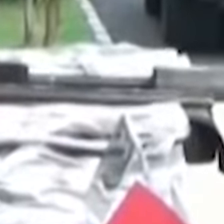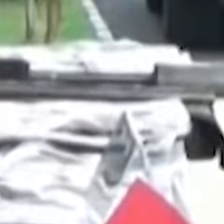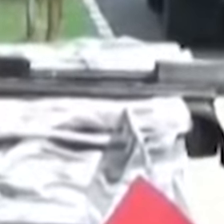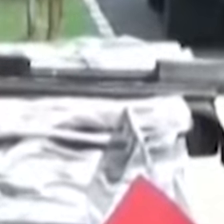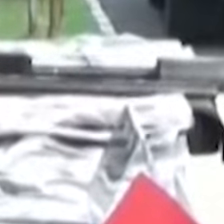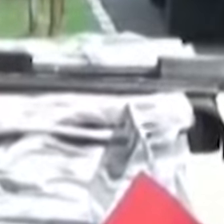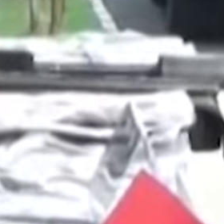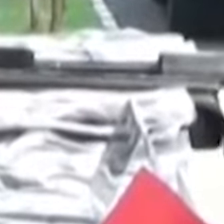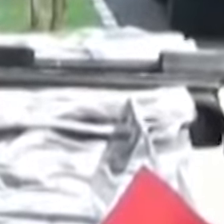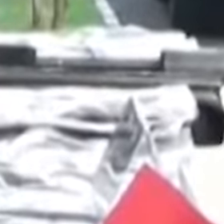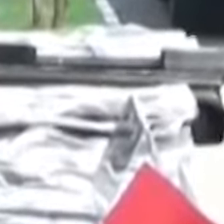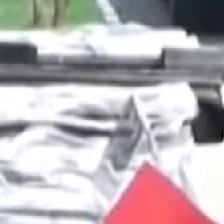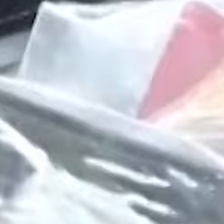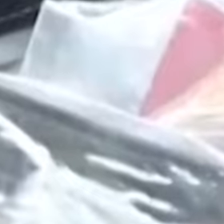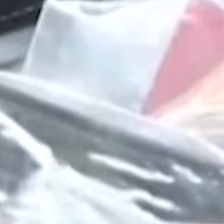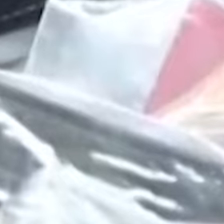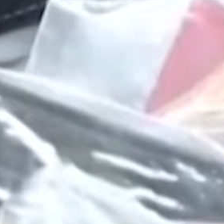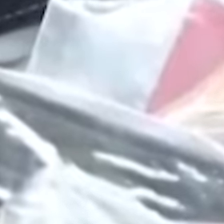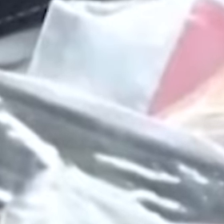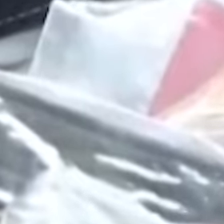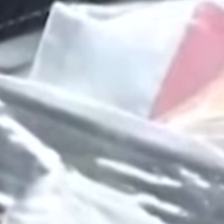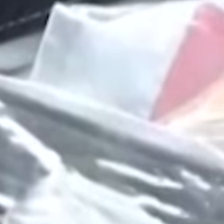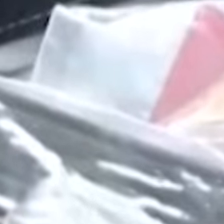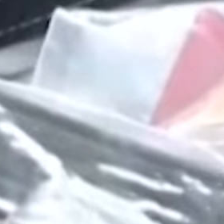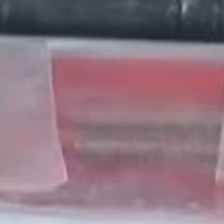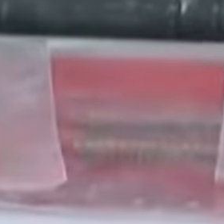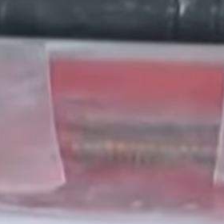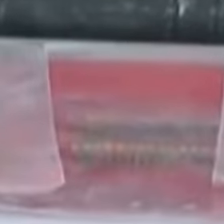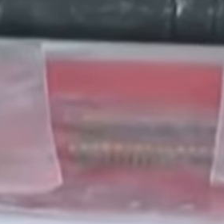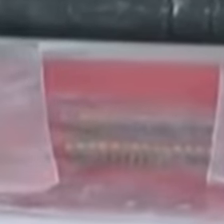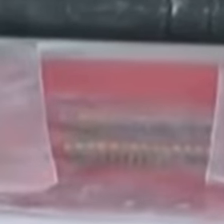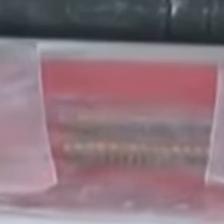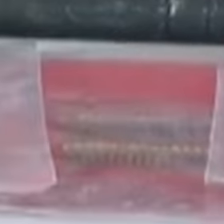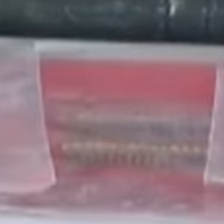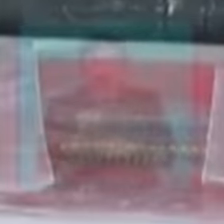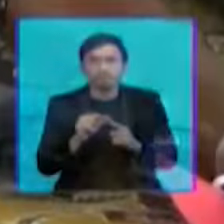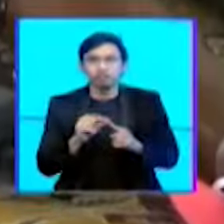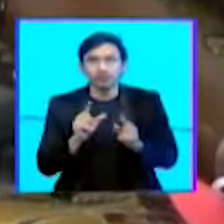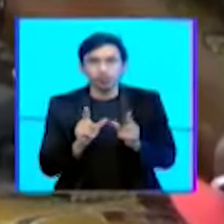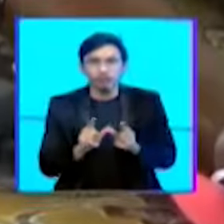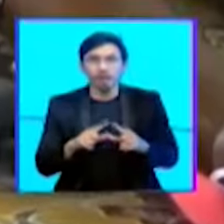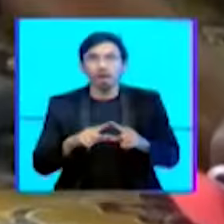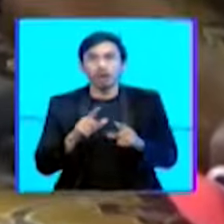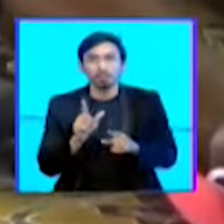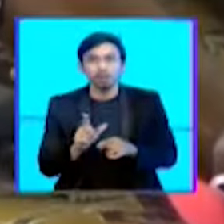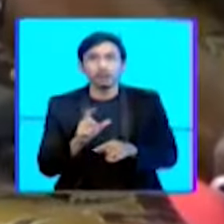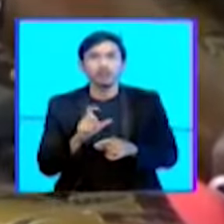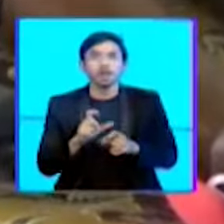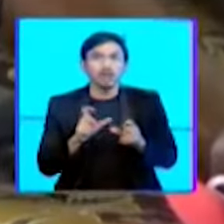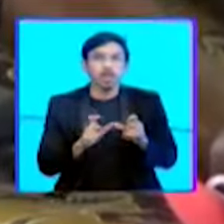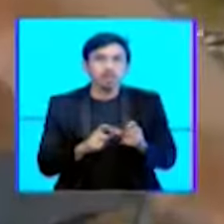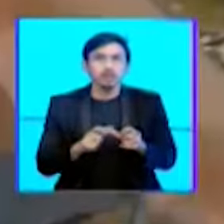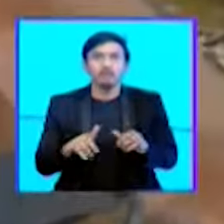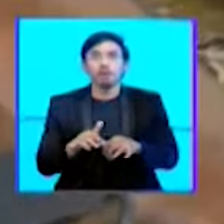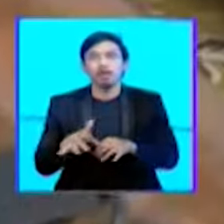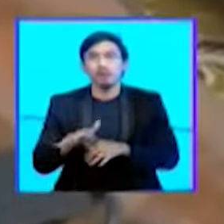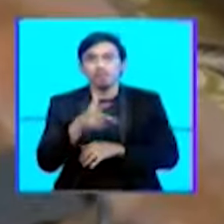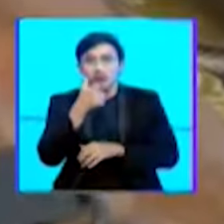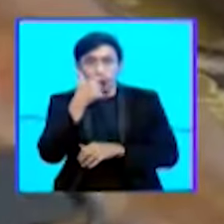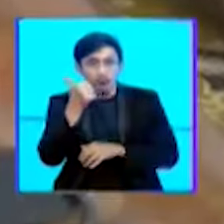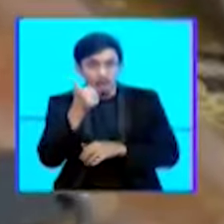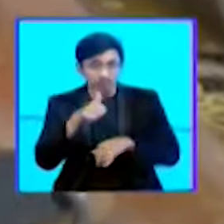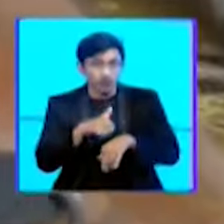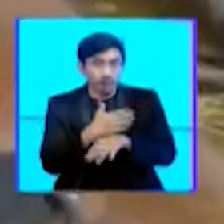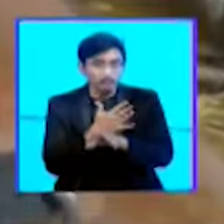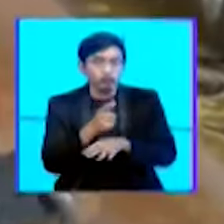alat peredam serta mesin bubut polisi menetapkan m.ip aw dan CS warga Banyuwangi Jawa Timur sebagai tersangka